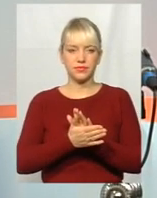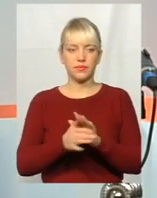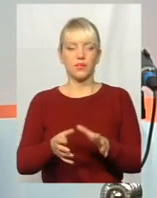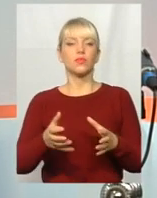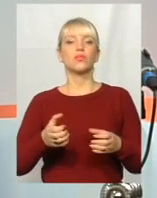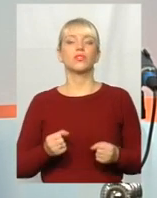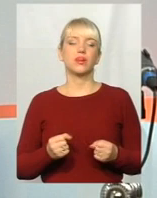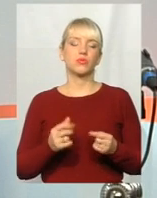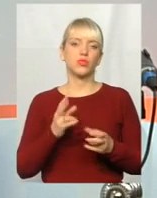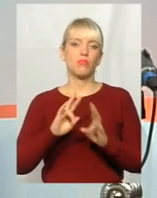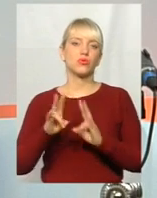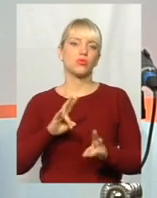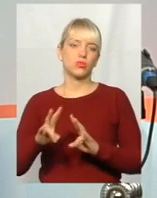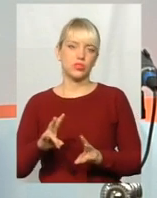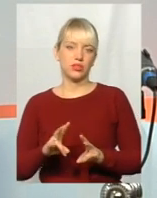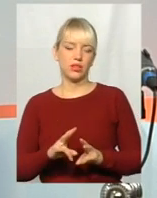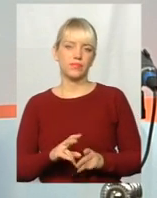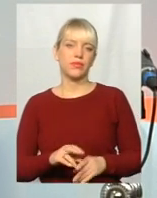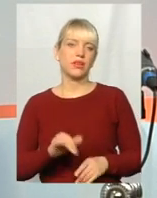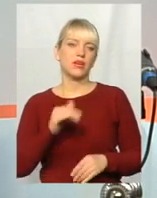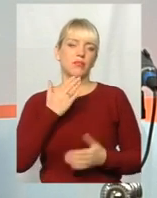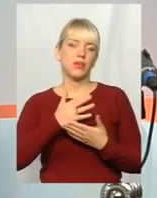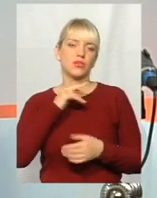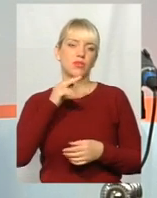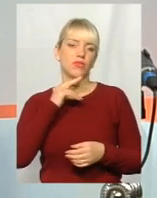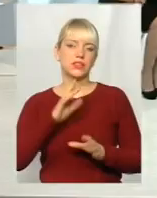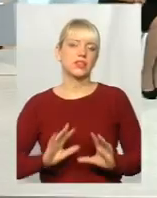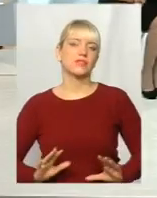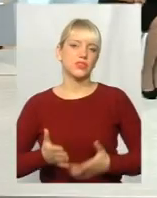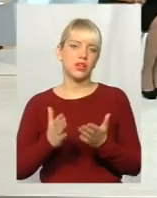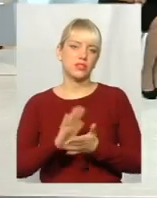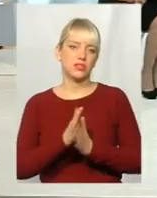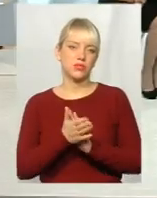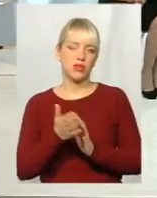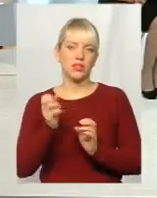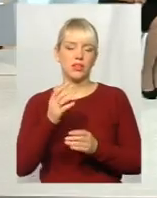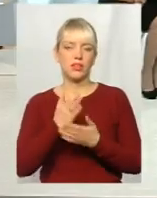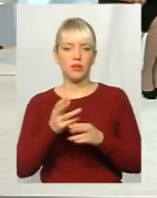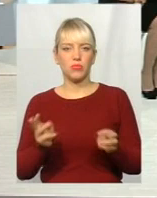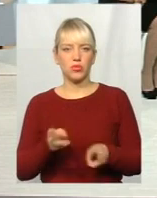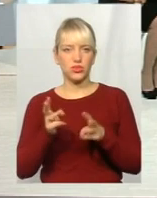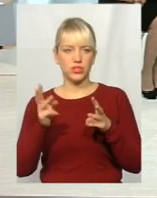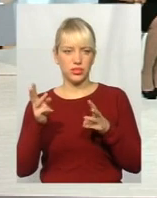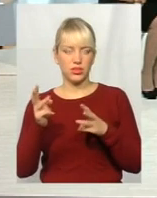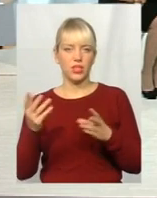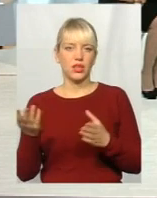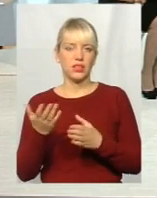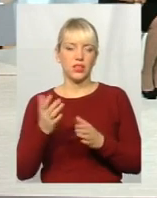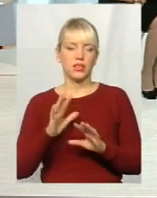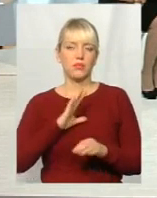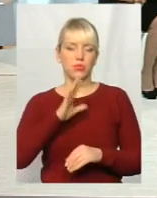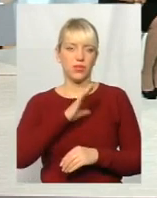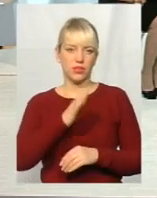отримують певні пошкодження. Маю на увазі надзвичайні ситуації, маю на увазі пожежі, які, на жаль,